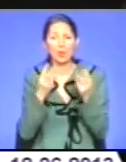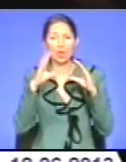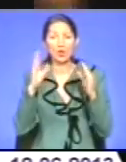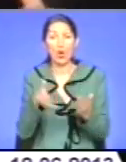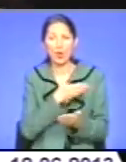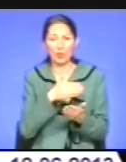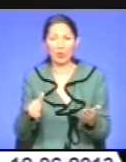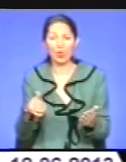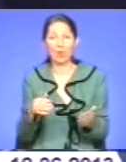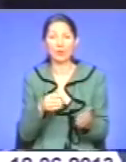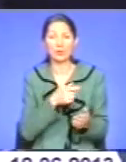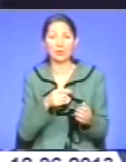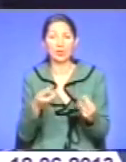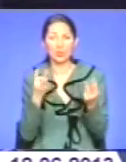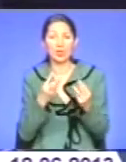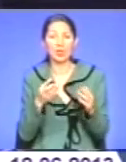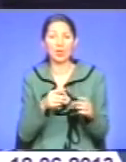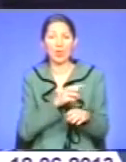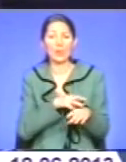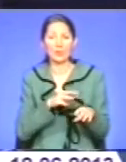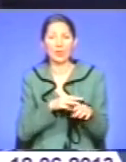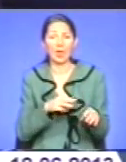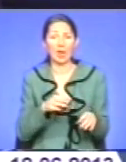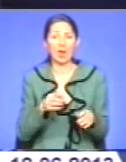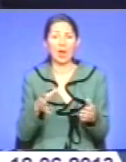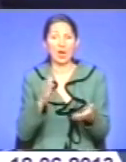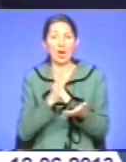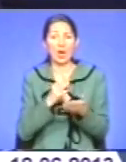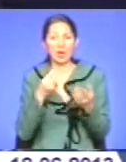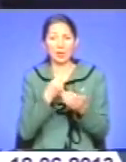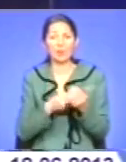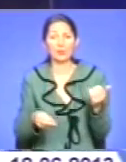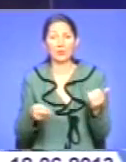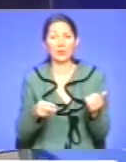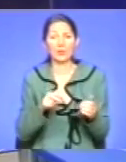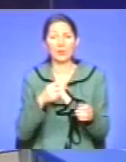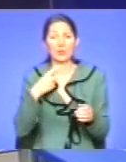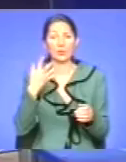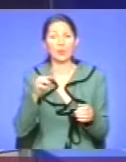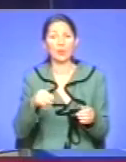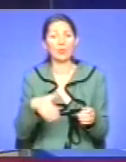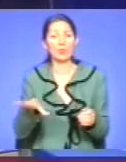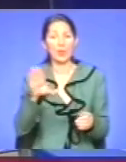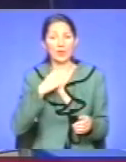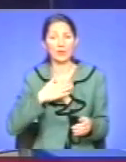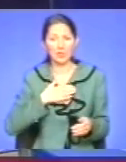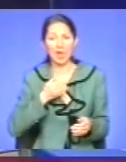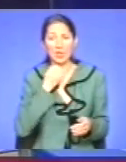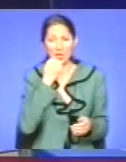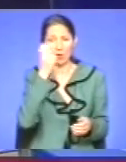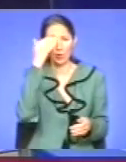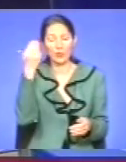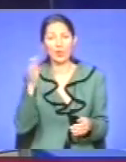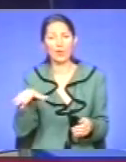частини. Завдано збитків матеріальних цінностей на суму 25 тисяч гривень. На цьому у мене все. Дякую, що ви з нами. І на все